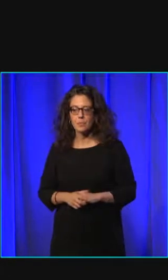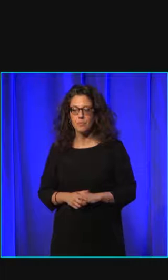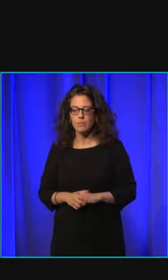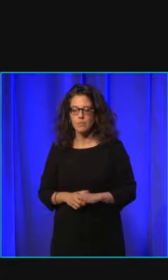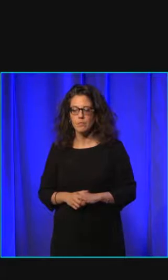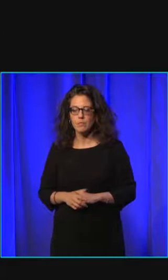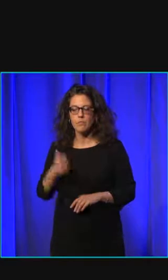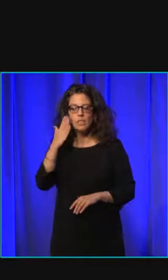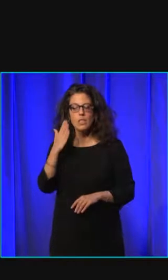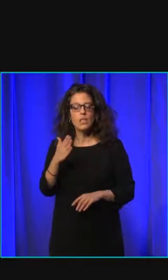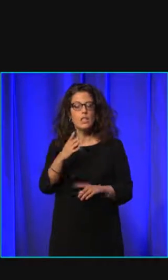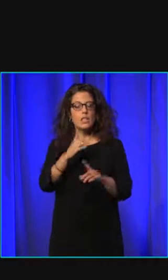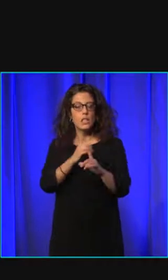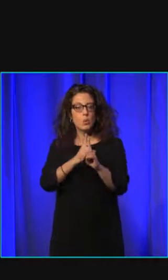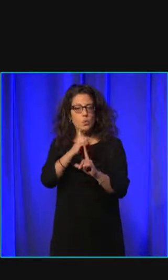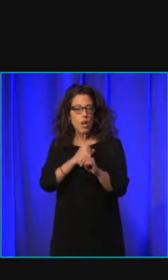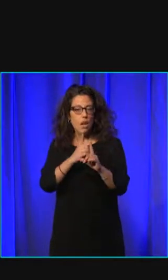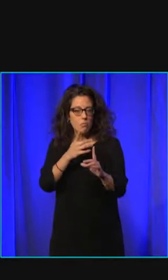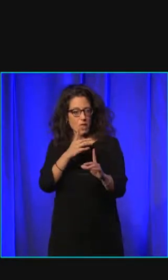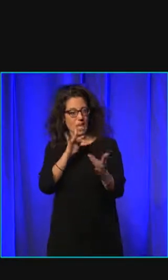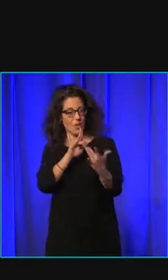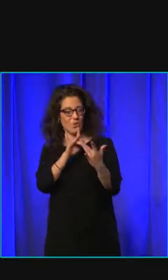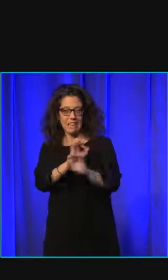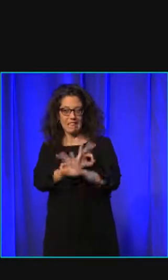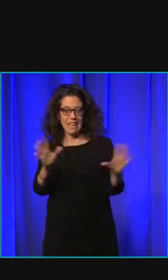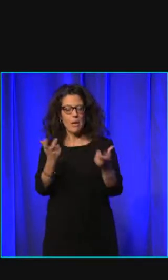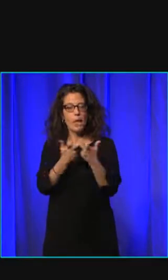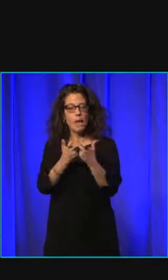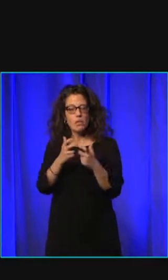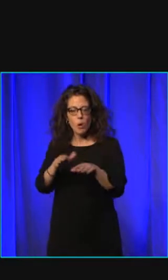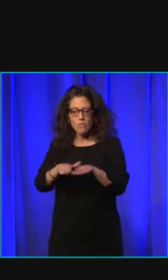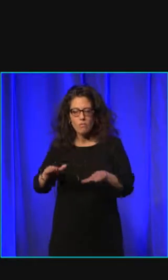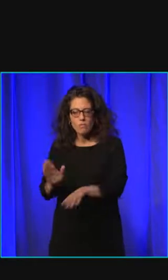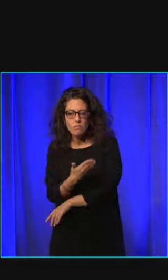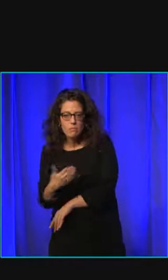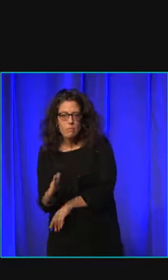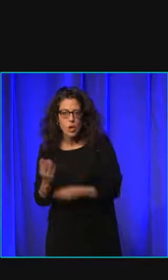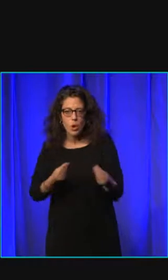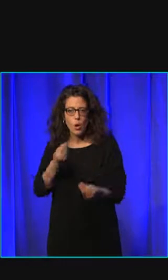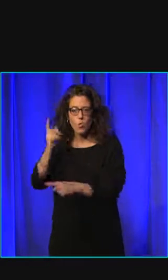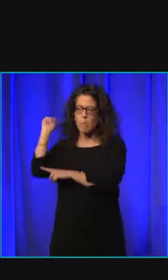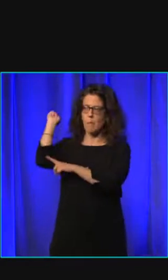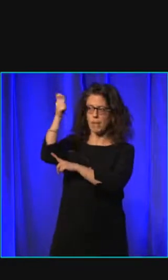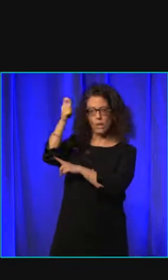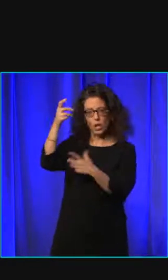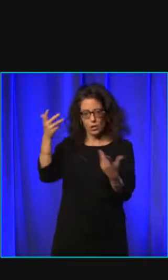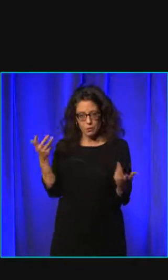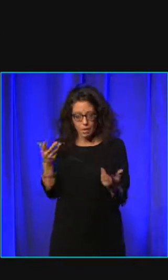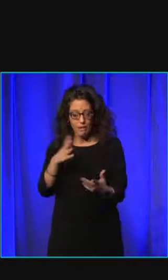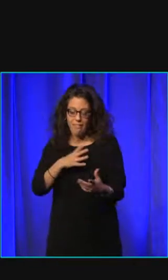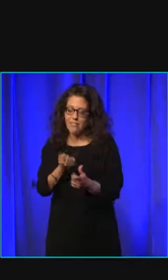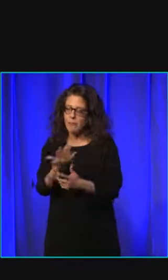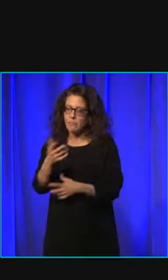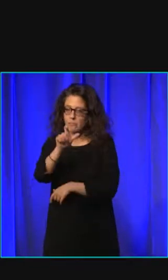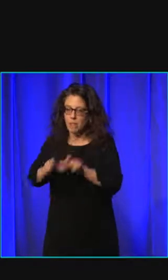Dans des sports duels sans contact physique, par exemple comme au tennis de table ou au badminton, j'ai des athlètes qui m'ont